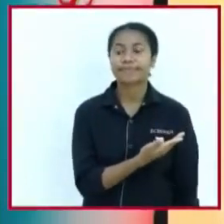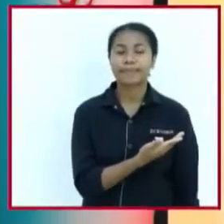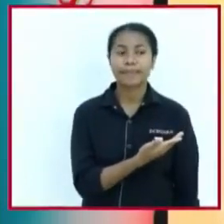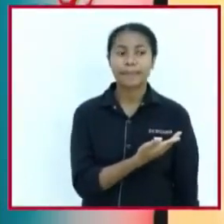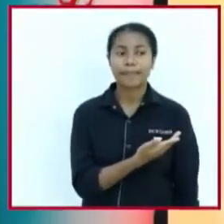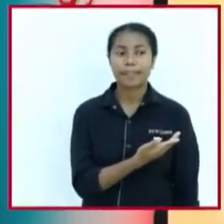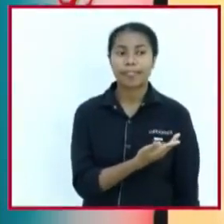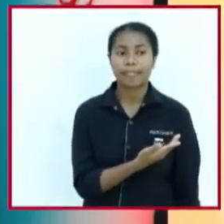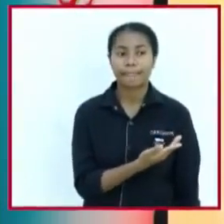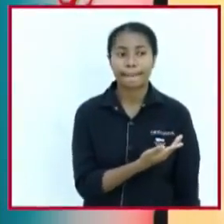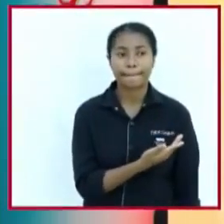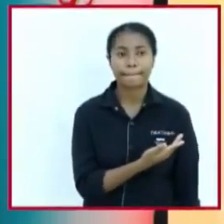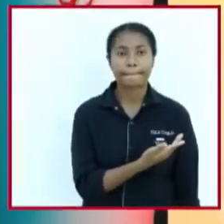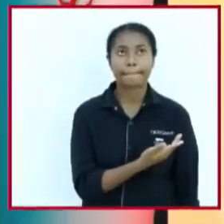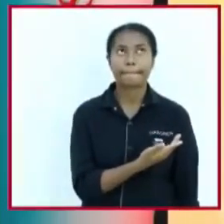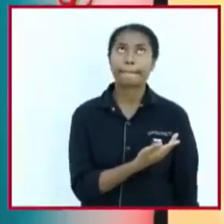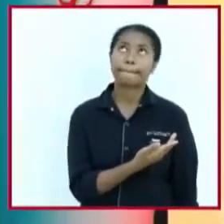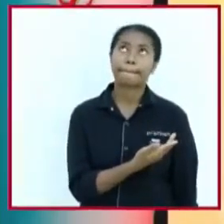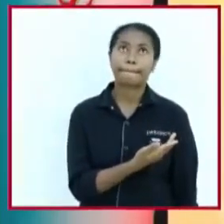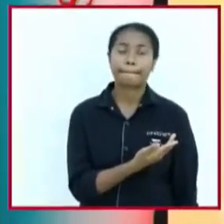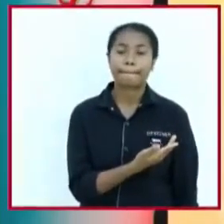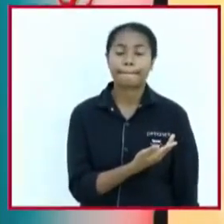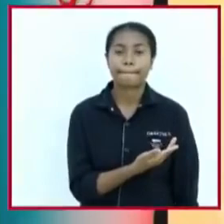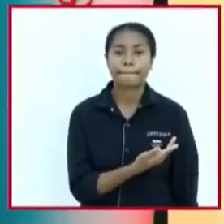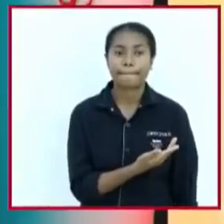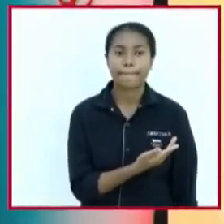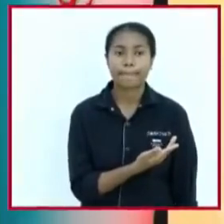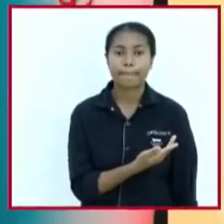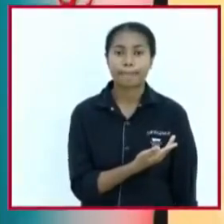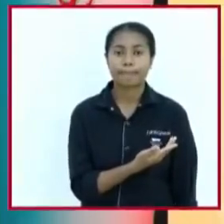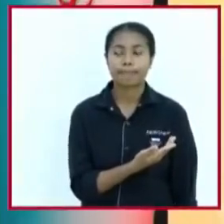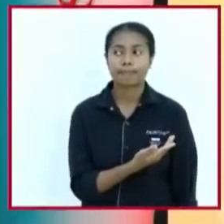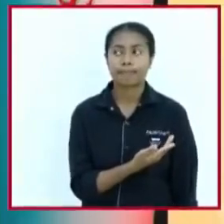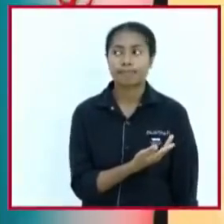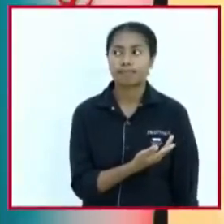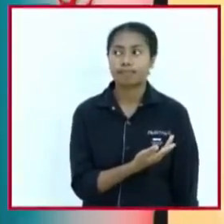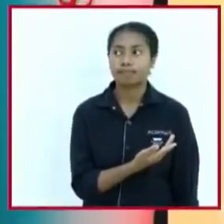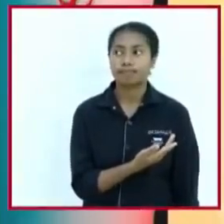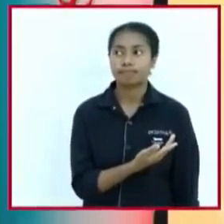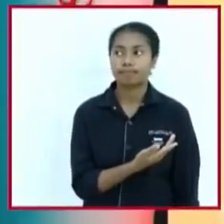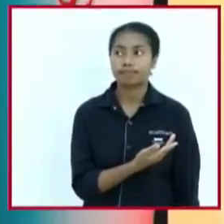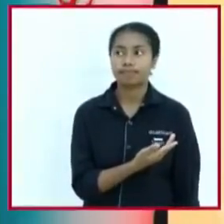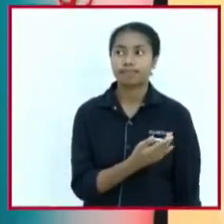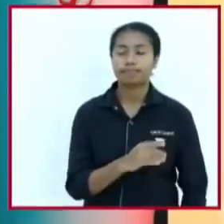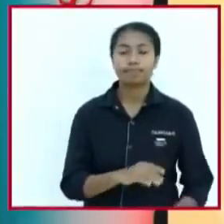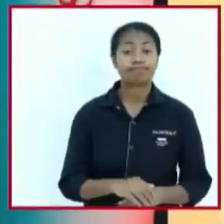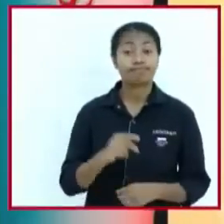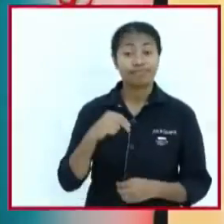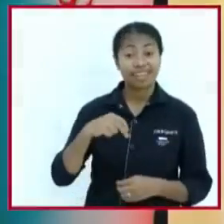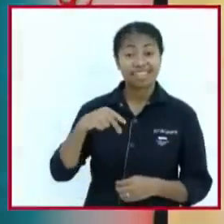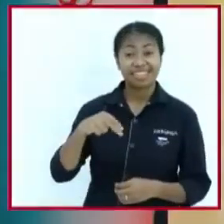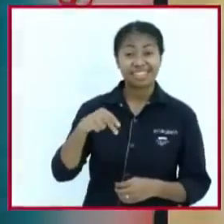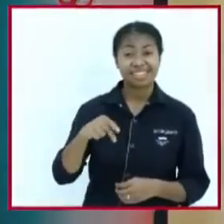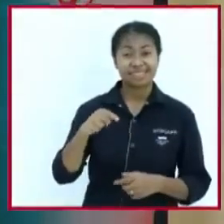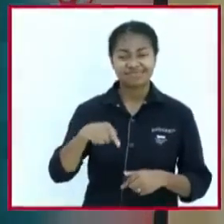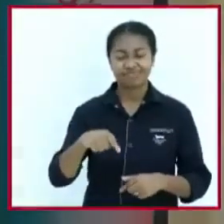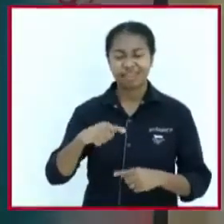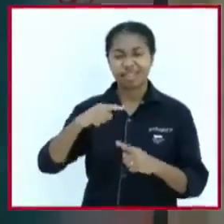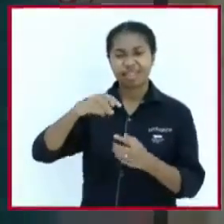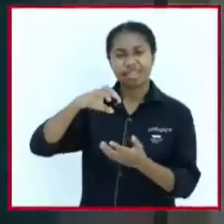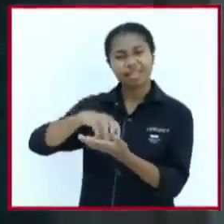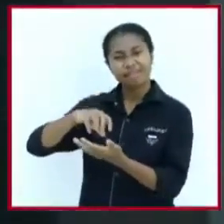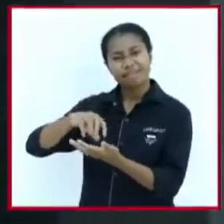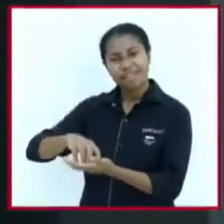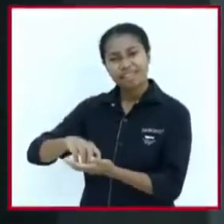tempat yang kudus Belum terbuka selama kemah yang pertama itu masih ada jalan ke tempat Kudus